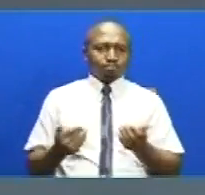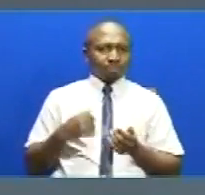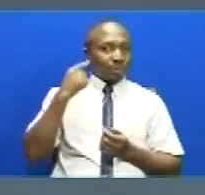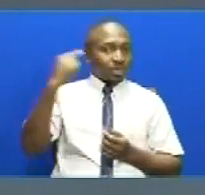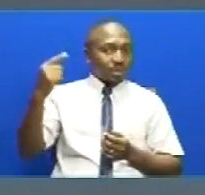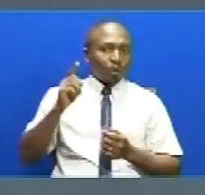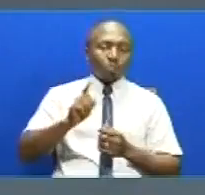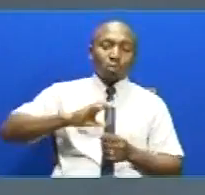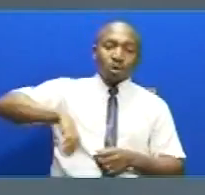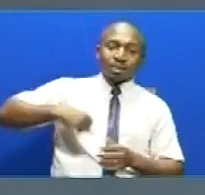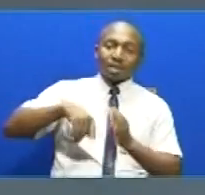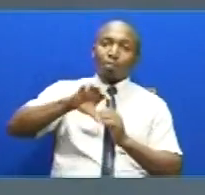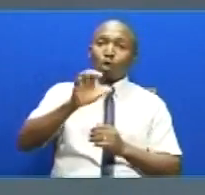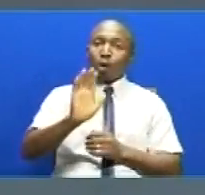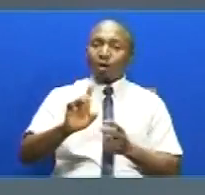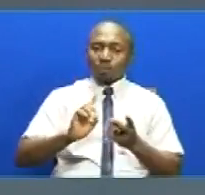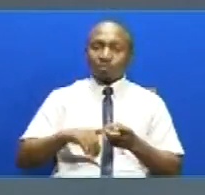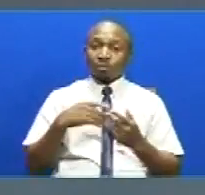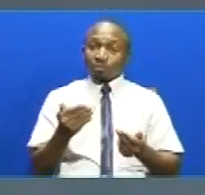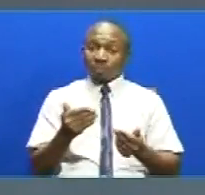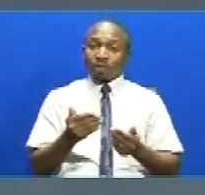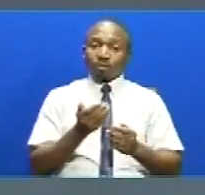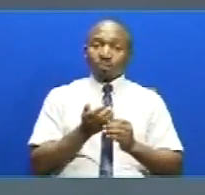kwenye mkoa wako. Regional pharmacist yupo,